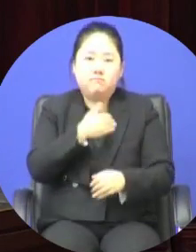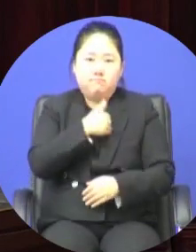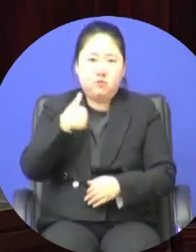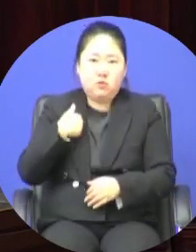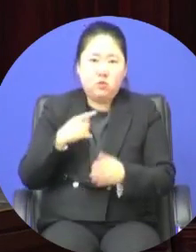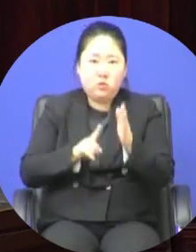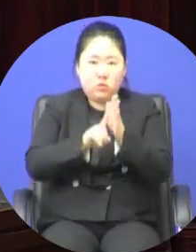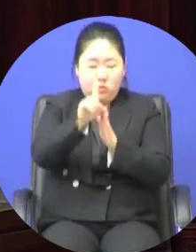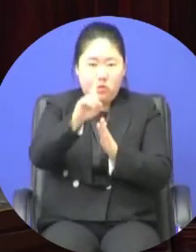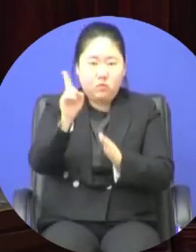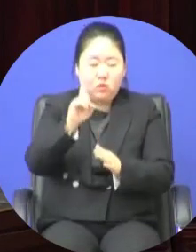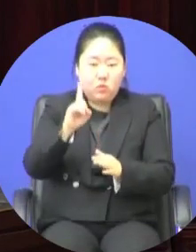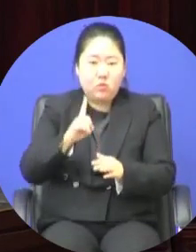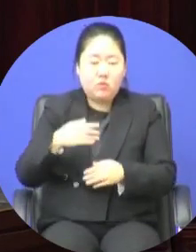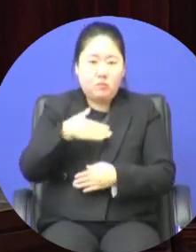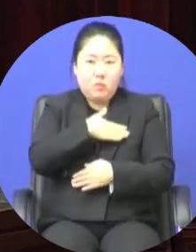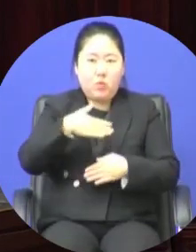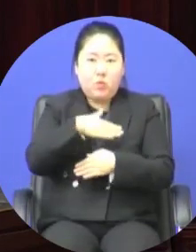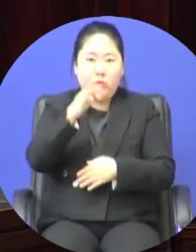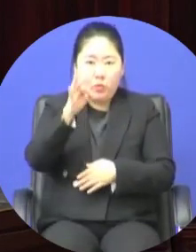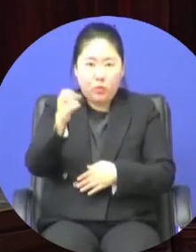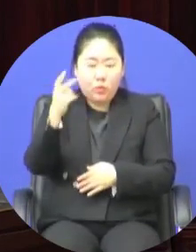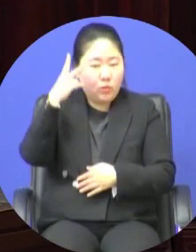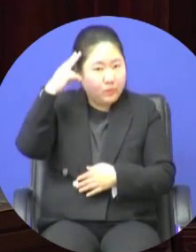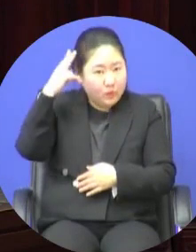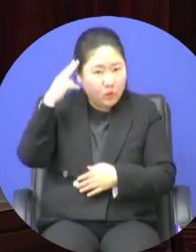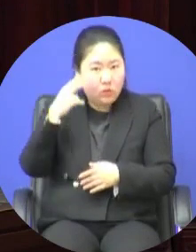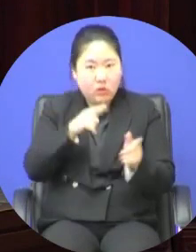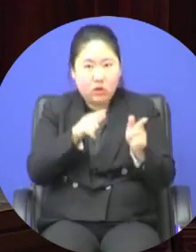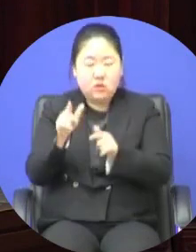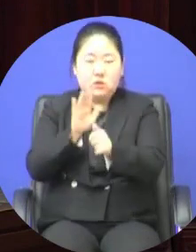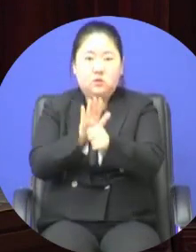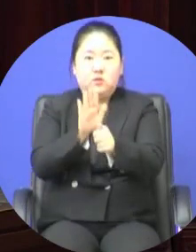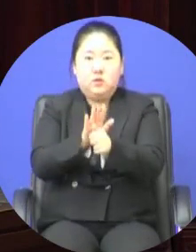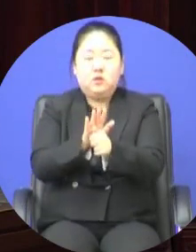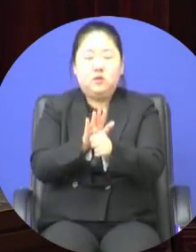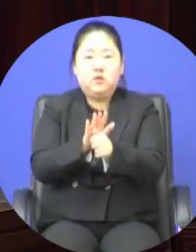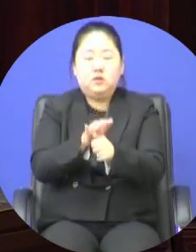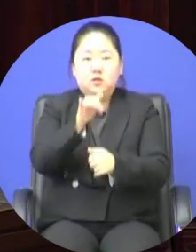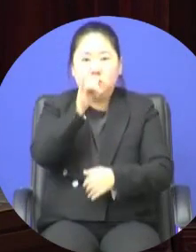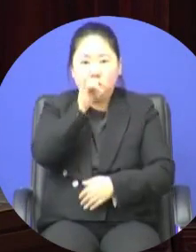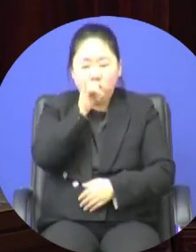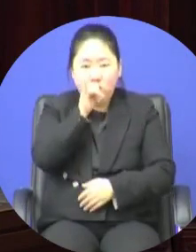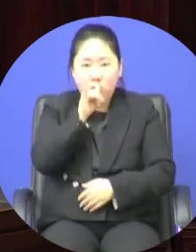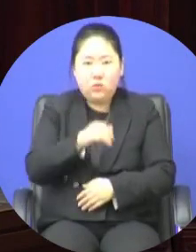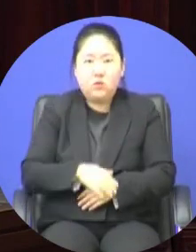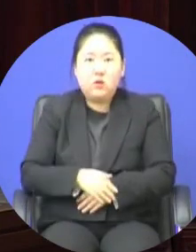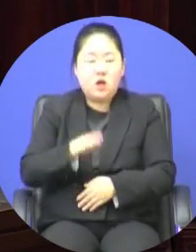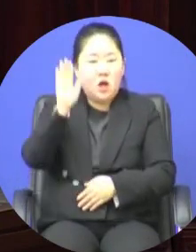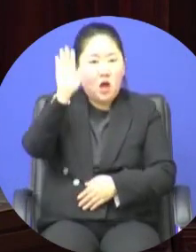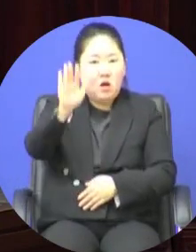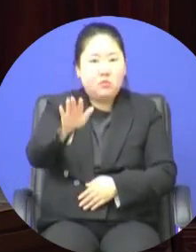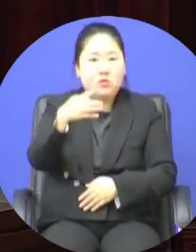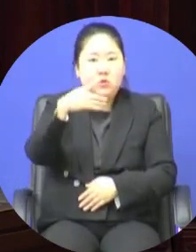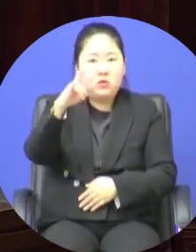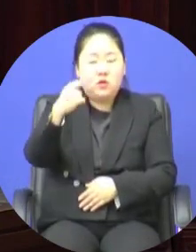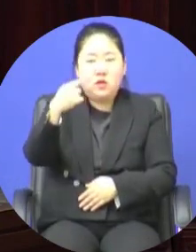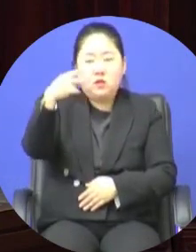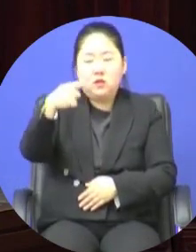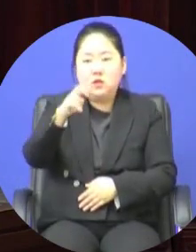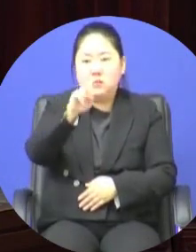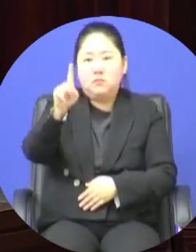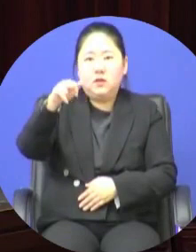어르신 목욕비 및 임의용 지원을 시작했습니다. 향후 도심 속 랜드마크가 될 사업비 300억 규모의 지역